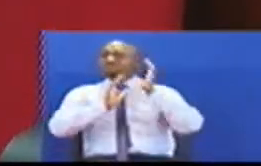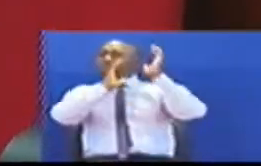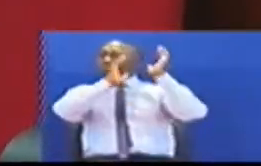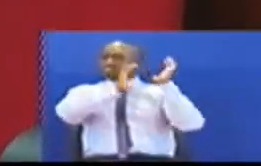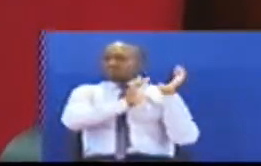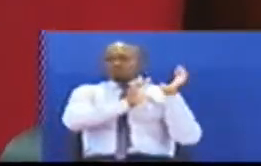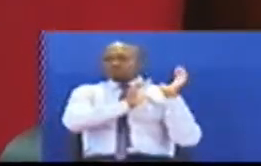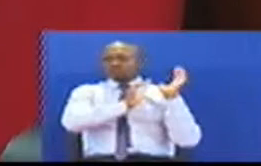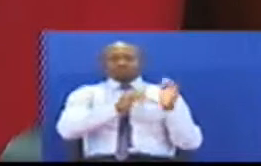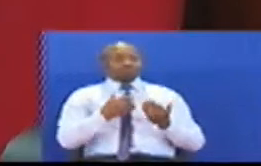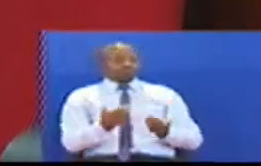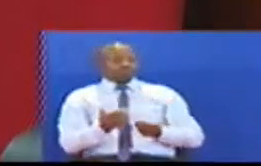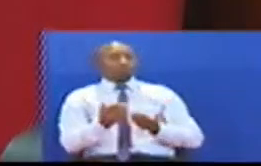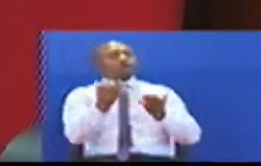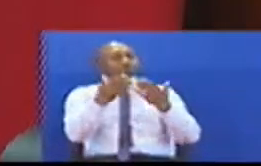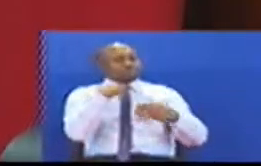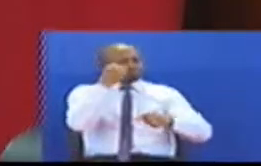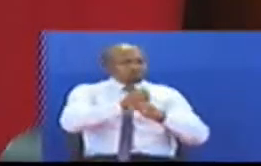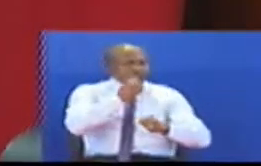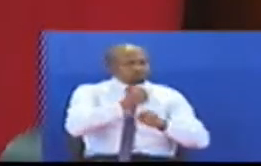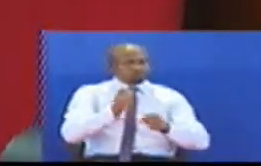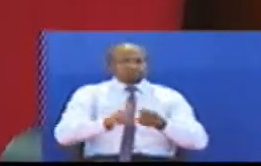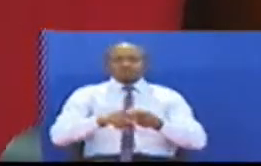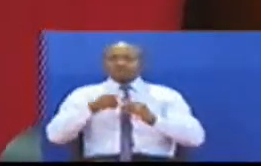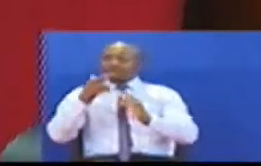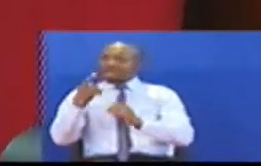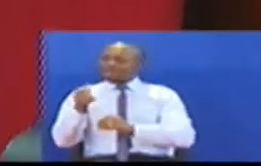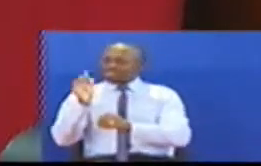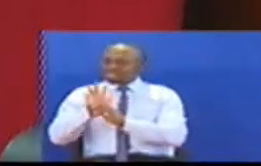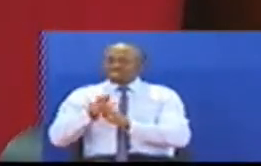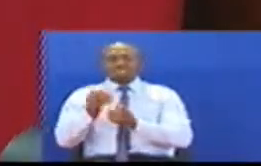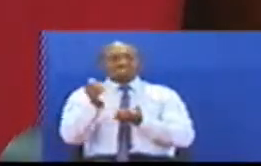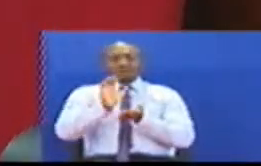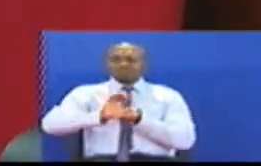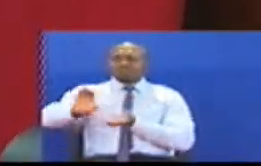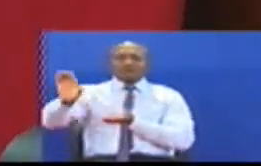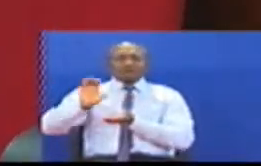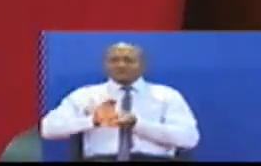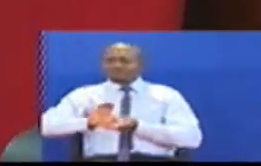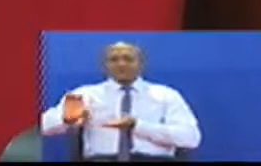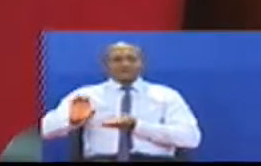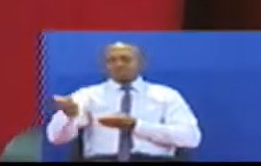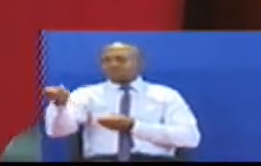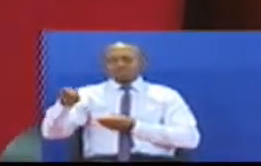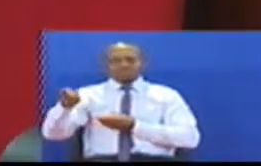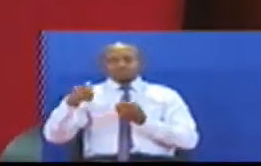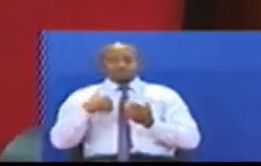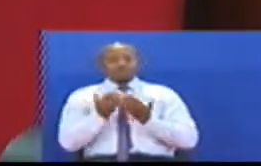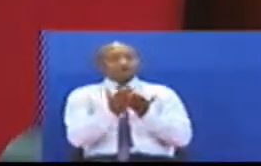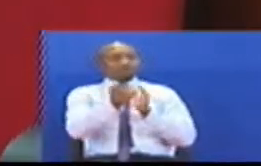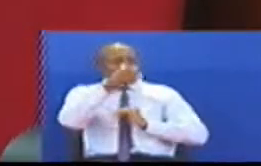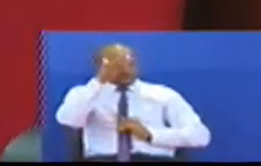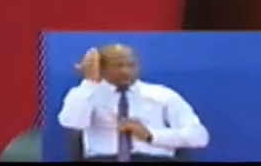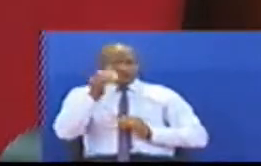kwao. Kwa hiyo akianza kufanya kazi ile pesa nyingi inachukuliwa. Kwa hiyo nilikuwa naomba kwamba serikali jaribu